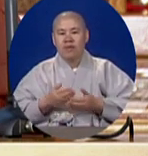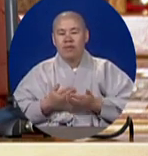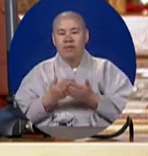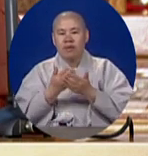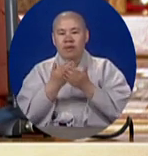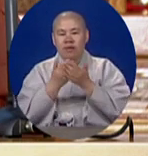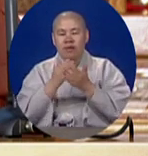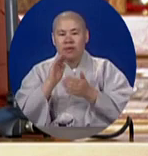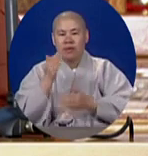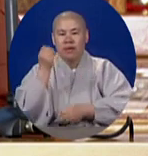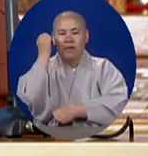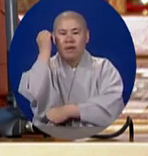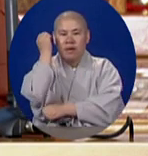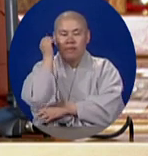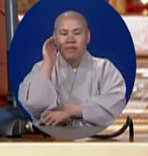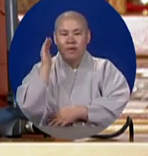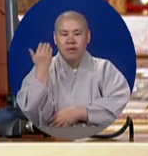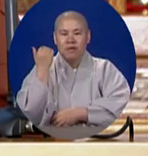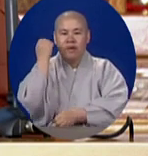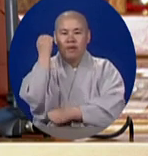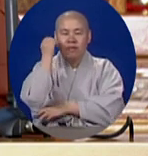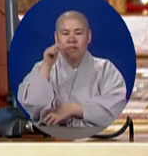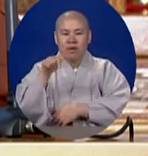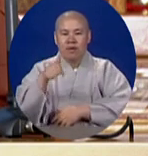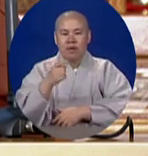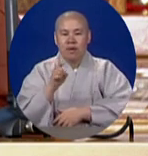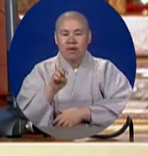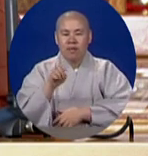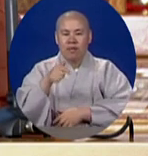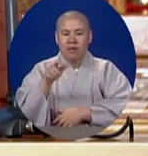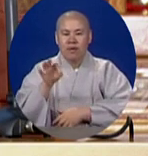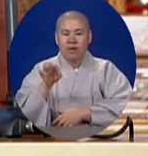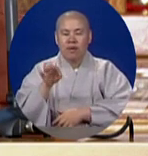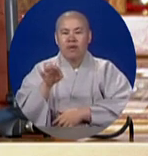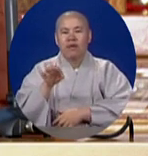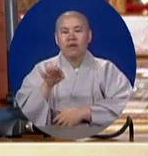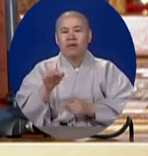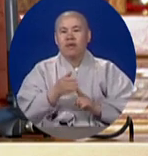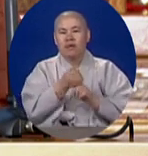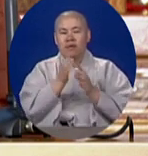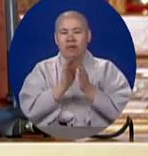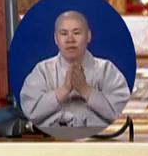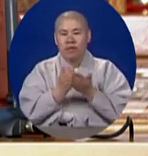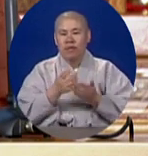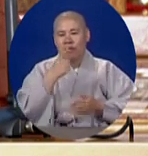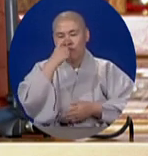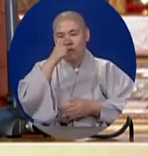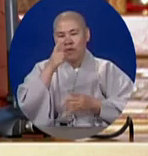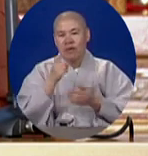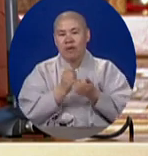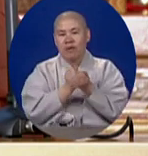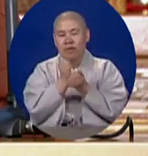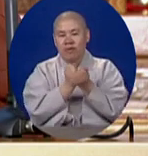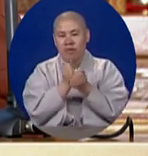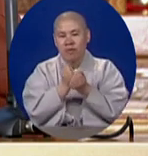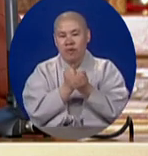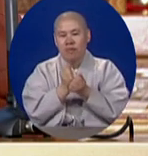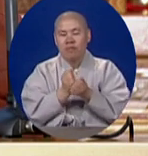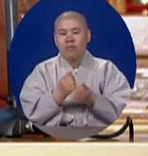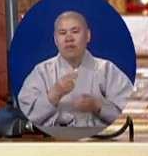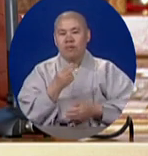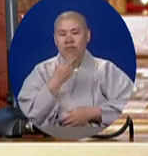토대가 금강경이고 금강경을 이렇게 멋지게 설명한 부분이 없어요. 이게요. 참 대단한